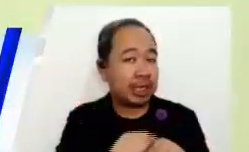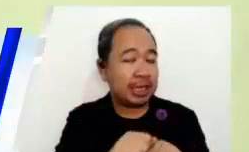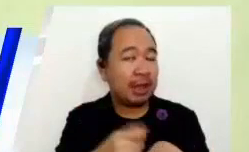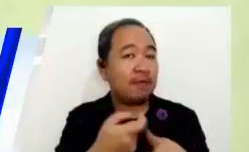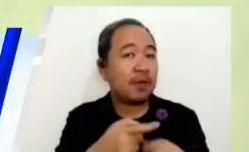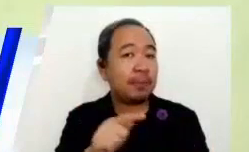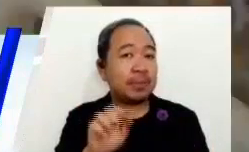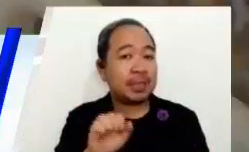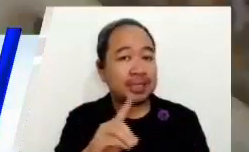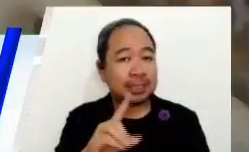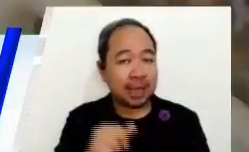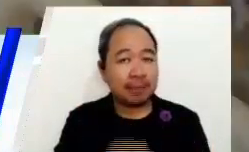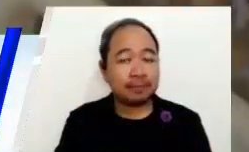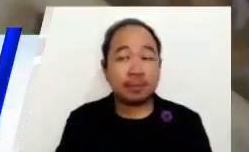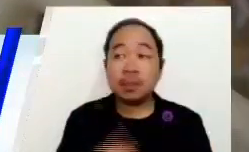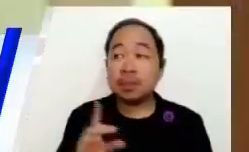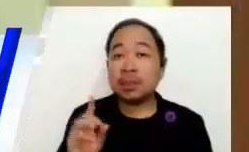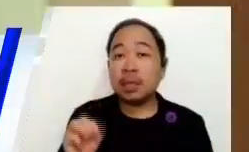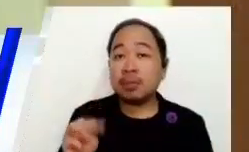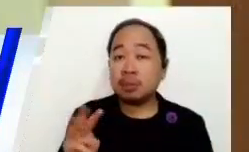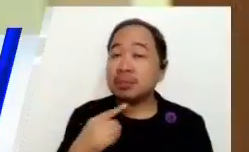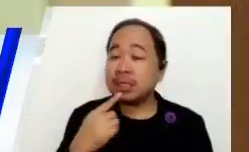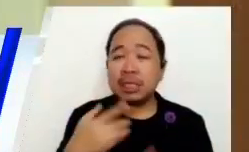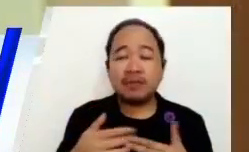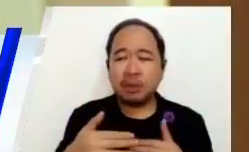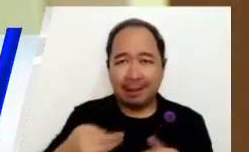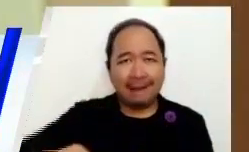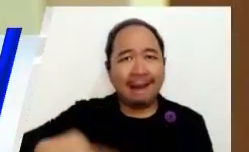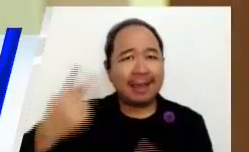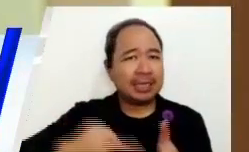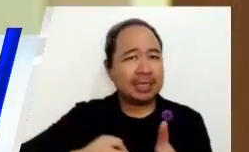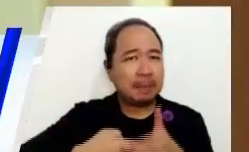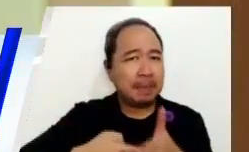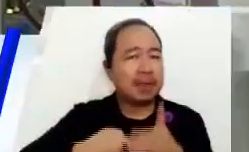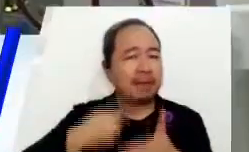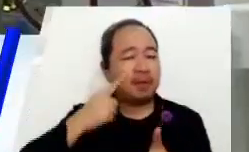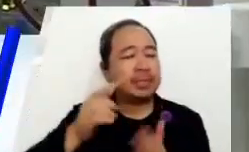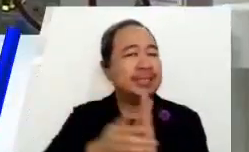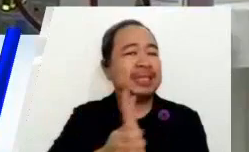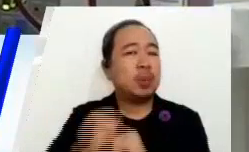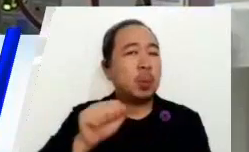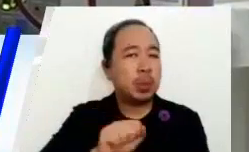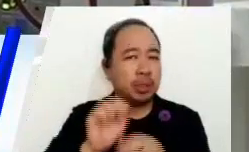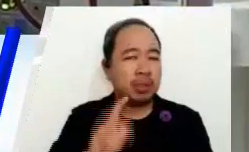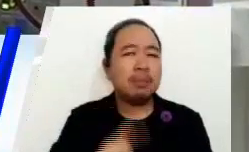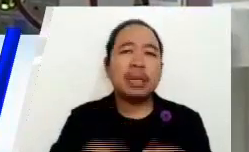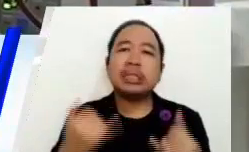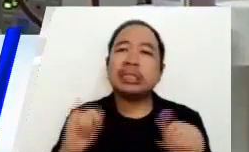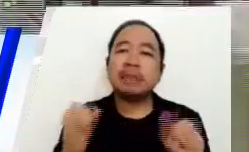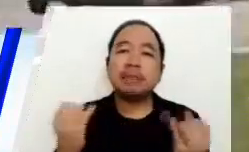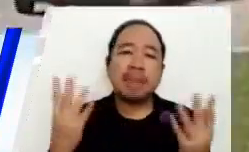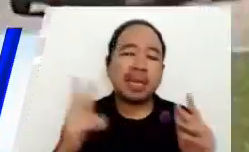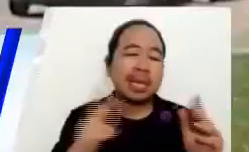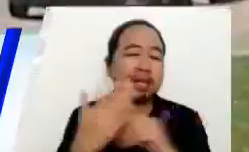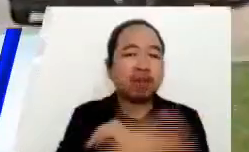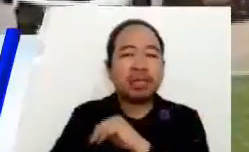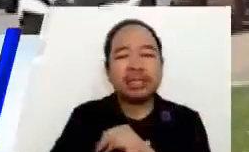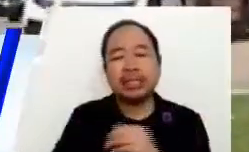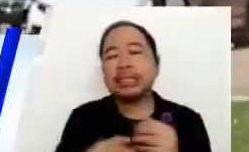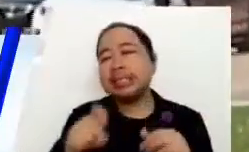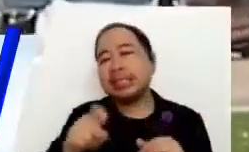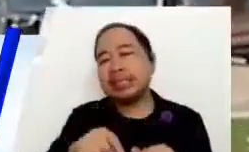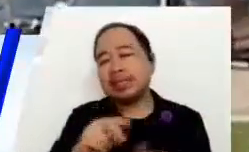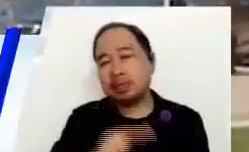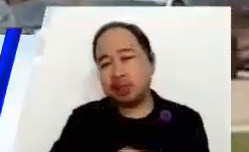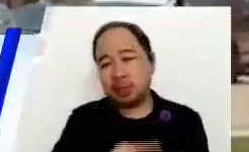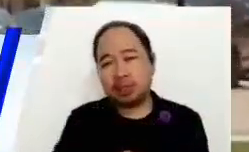ng DMW, mataas man ang demand sa skilled workers, maraming bansa pa rin daw ang nangangailangan ng mga nurses. Ang Nova